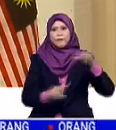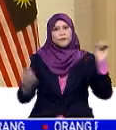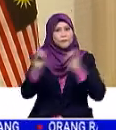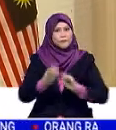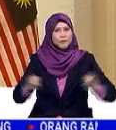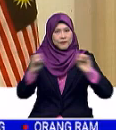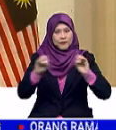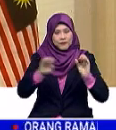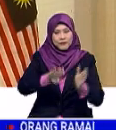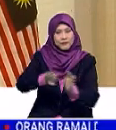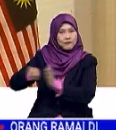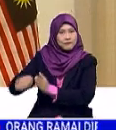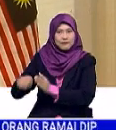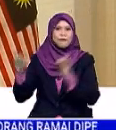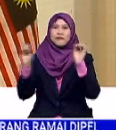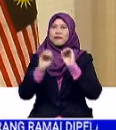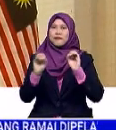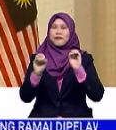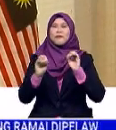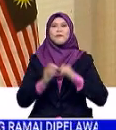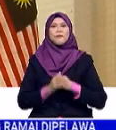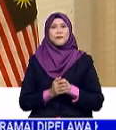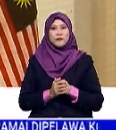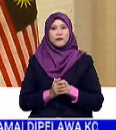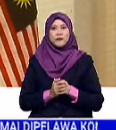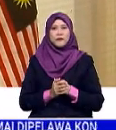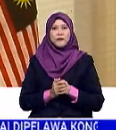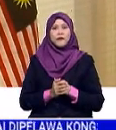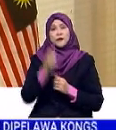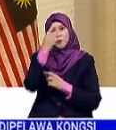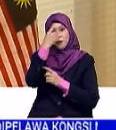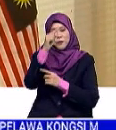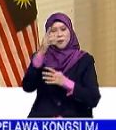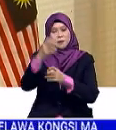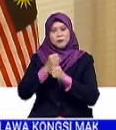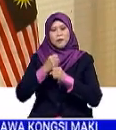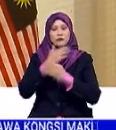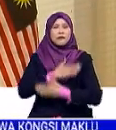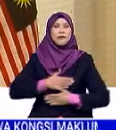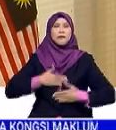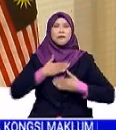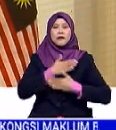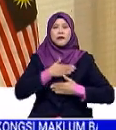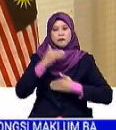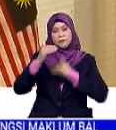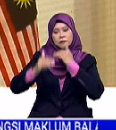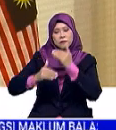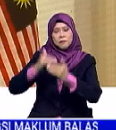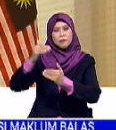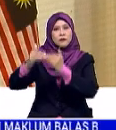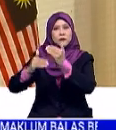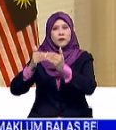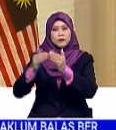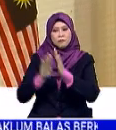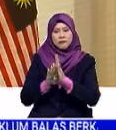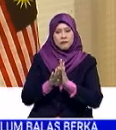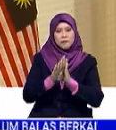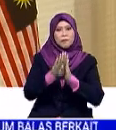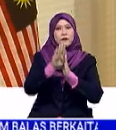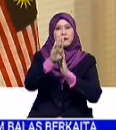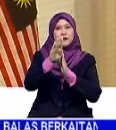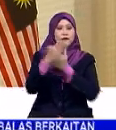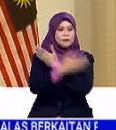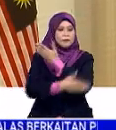ada sesiapa pun yang akan ketinggalan dalam menikmati hasil kemajuan dan pembangunan